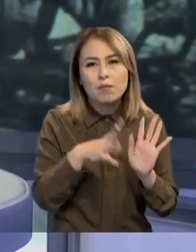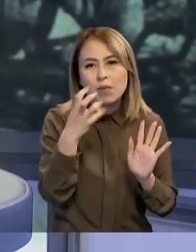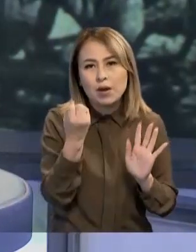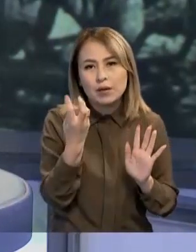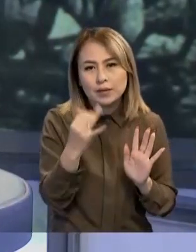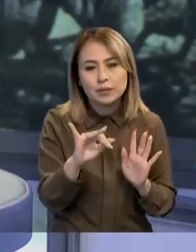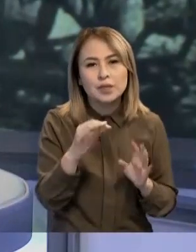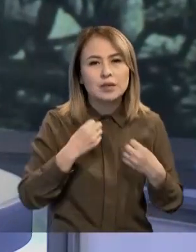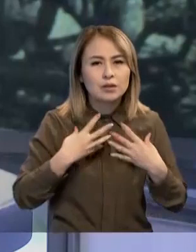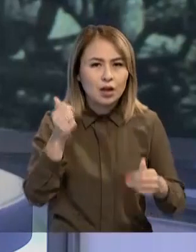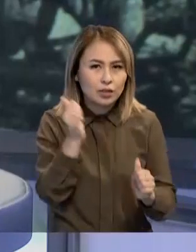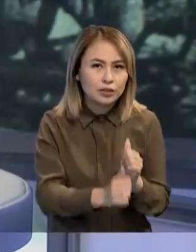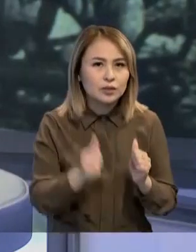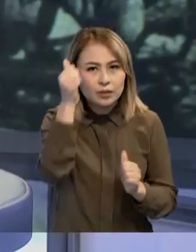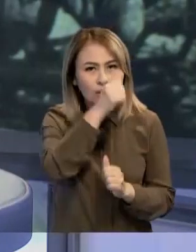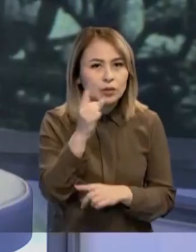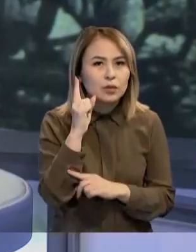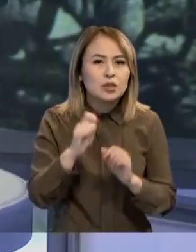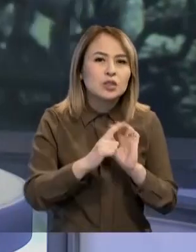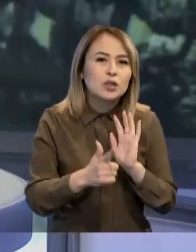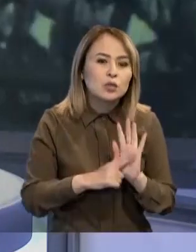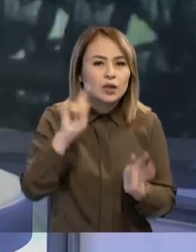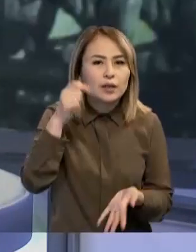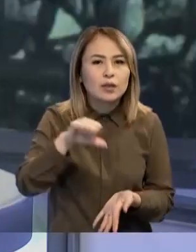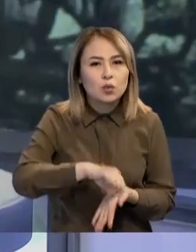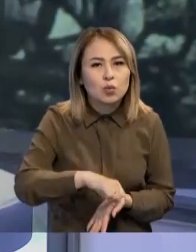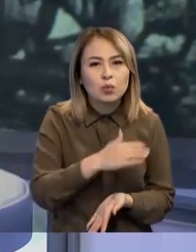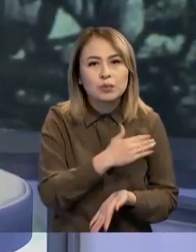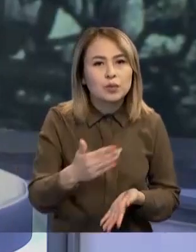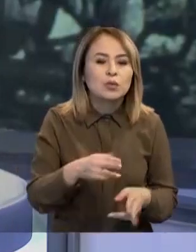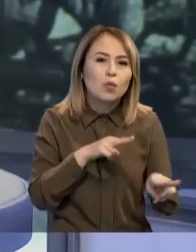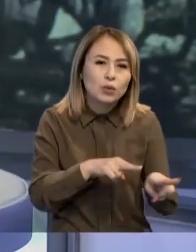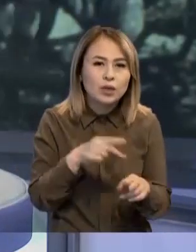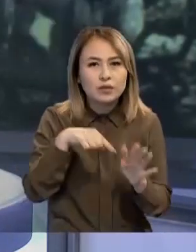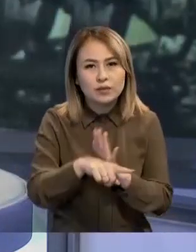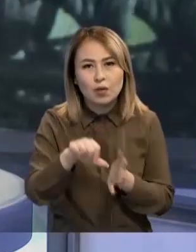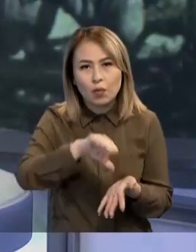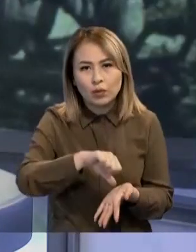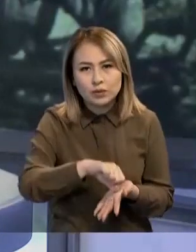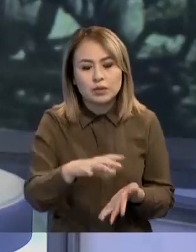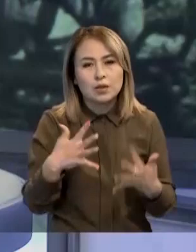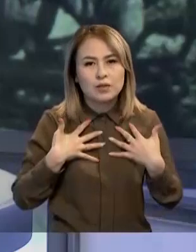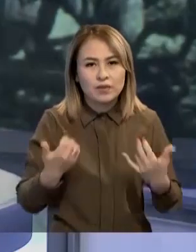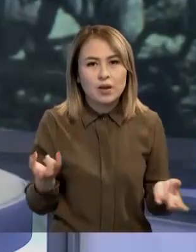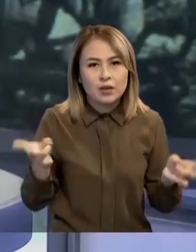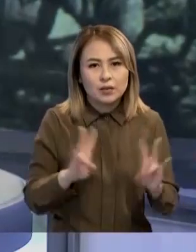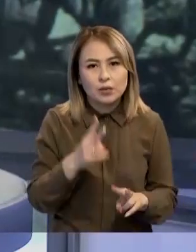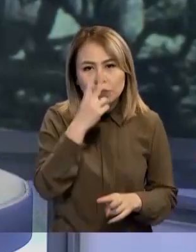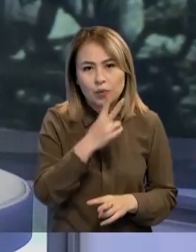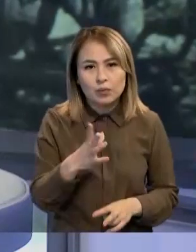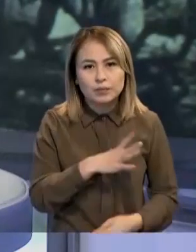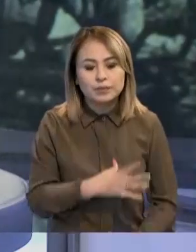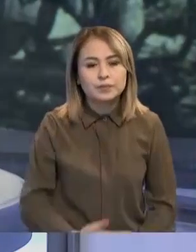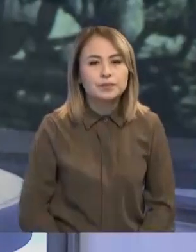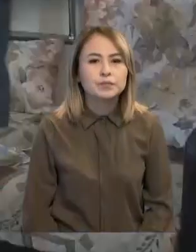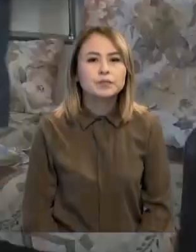мамыр мерекесін жыл сайын асыға күтеді. 17 жасында соғысқа аттанған ол оқ пен оттың ортасынан аман қалып талай ерлікке куә